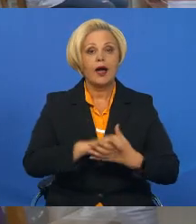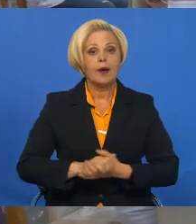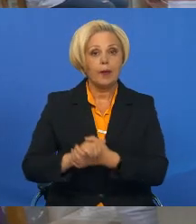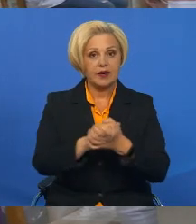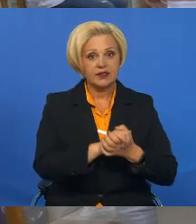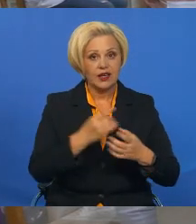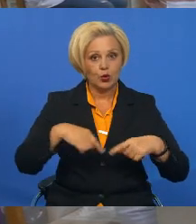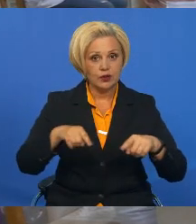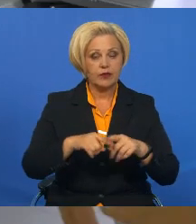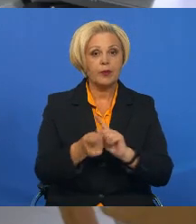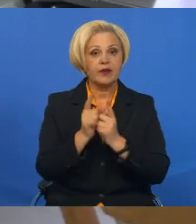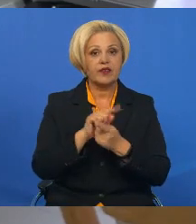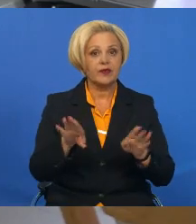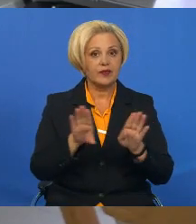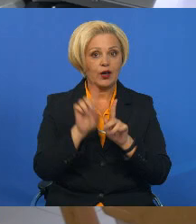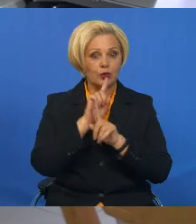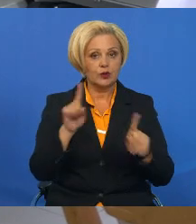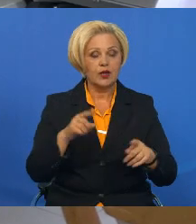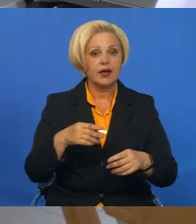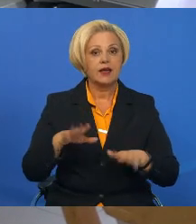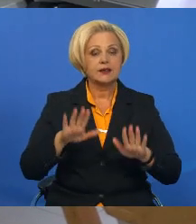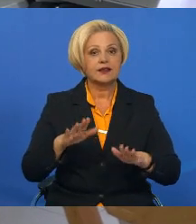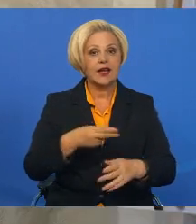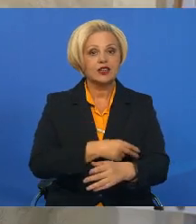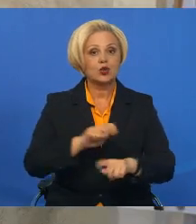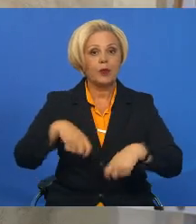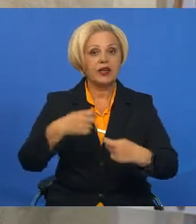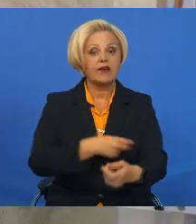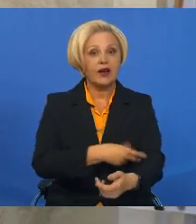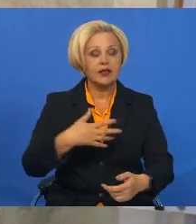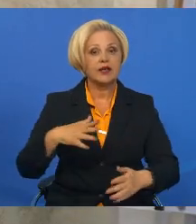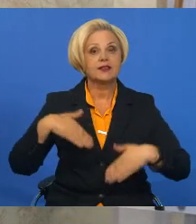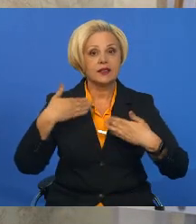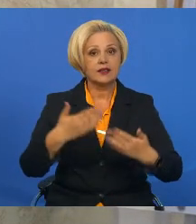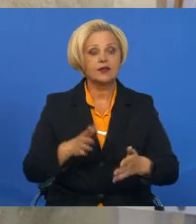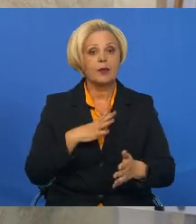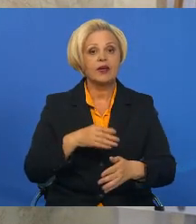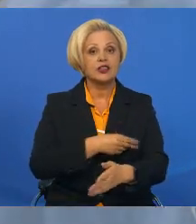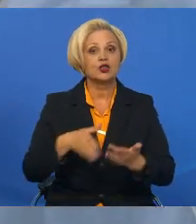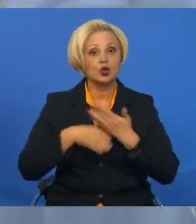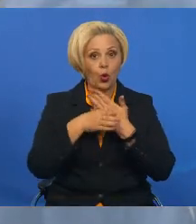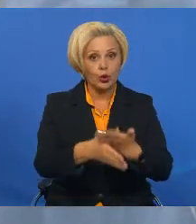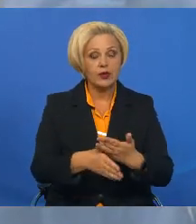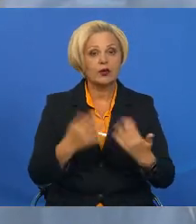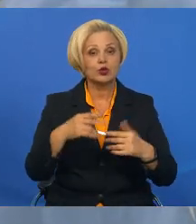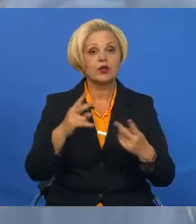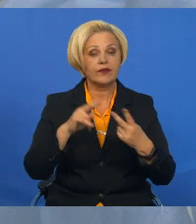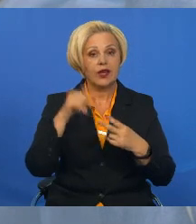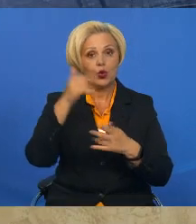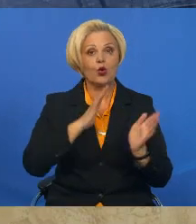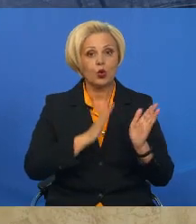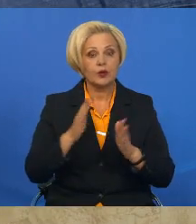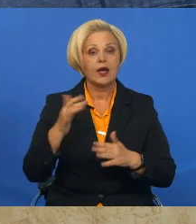прафсаюзаў пераўтварыўся ў імправізаваную станцыю пералівання крыві. З ініцыятывай стаць донарам аб'яднанне выступае другі год запар. Сёлета на